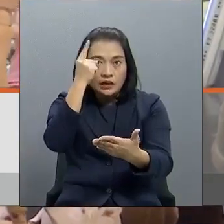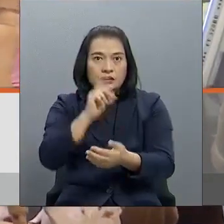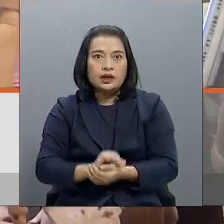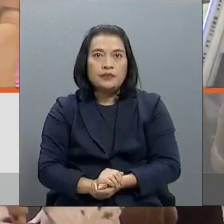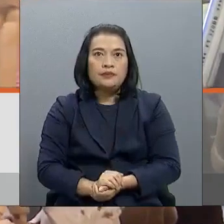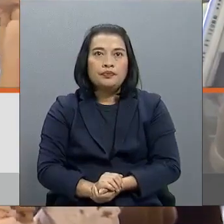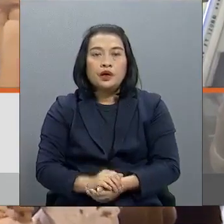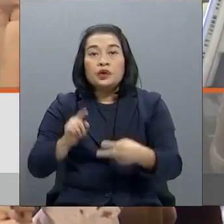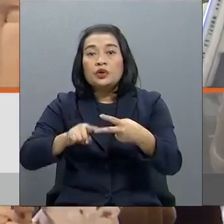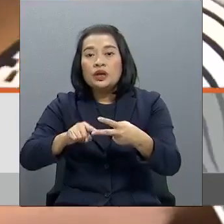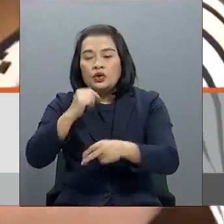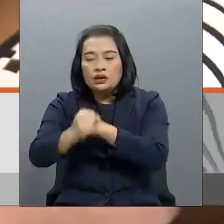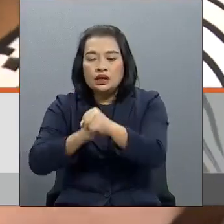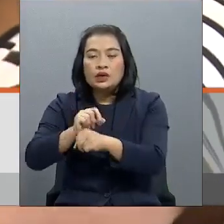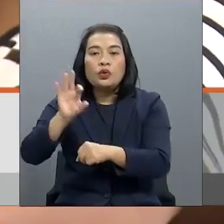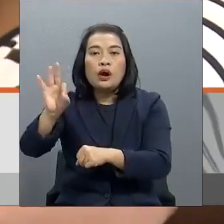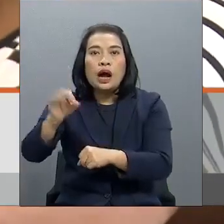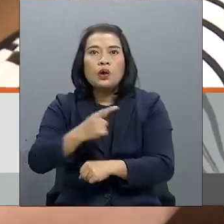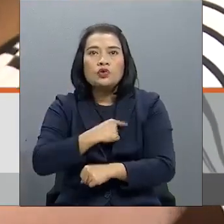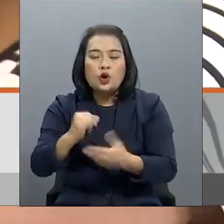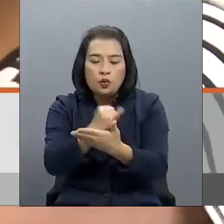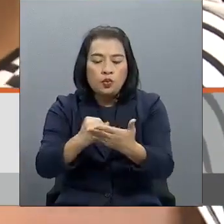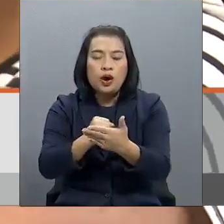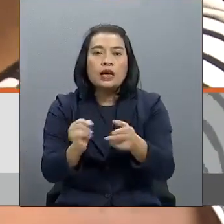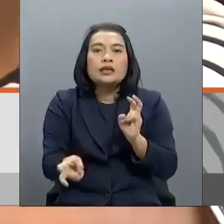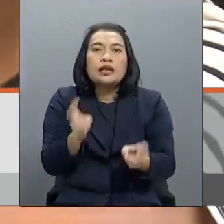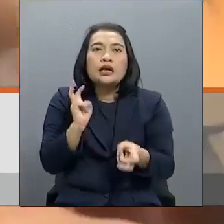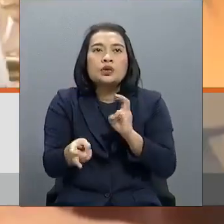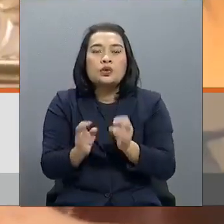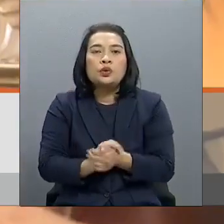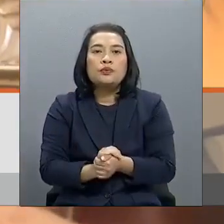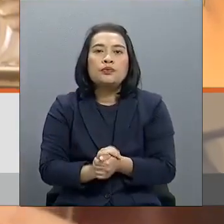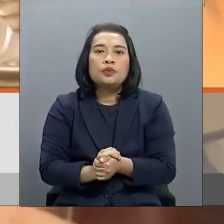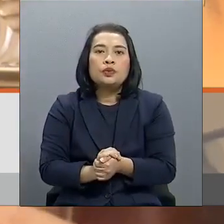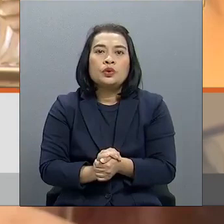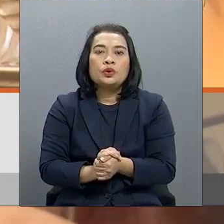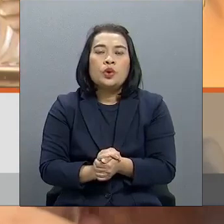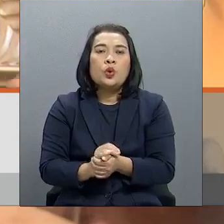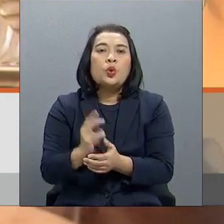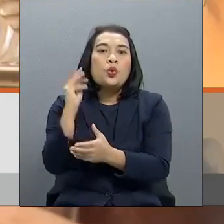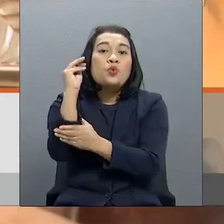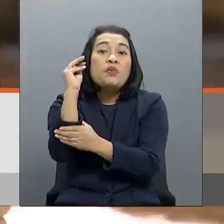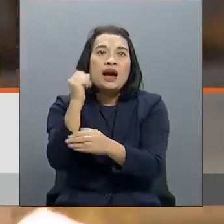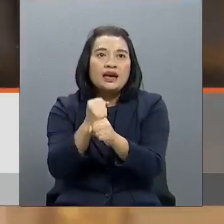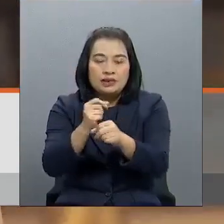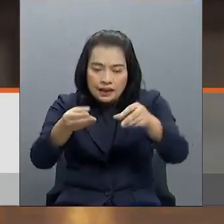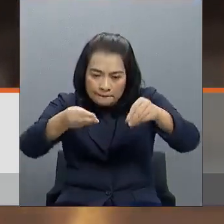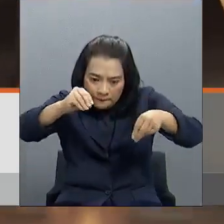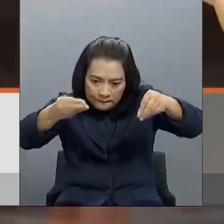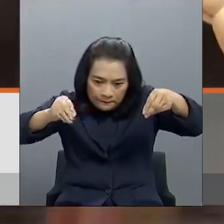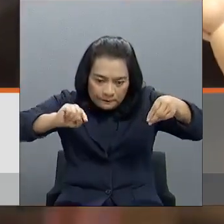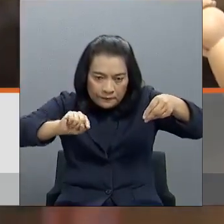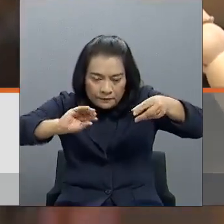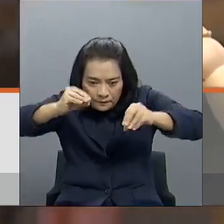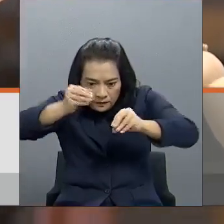องเพลงวัย9ปีชอบวาดการ์ตูนจึงให้หยิบหุ่นไม้ของพ่อมาดัดท่าทางเป็นต้นแบบบ้านกระจ่